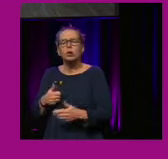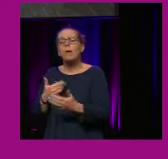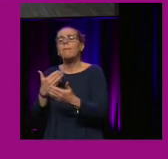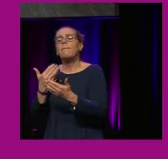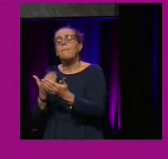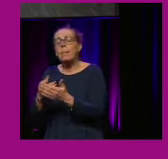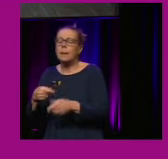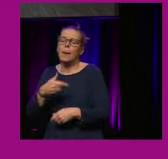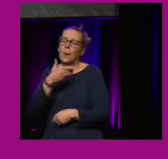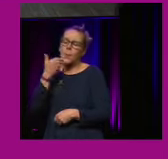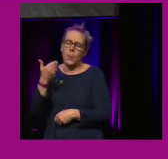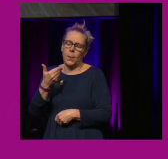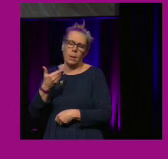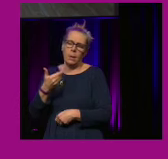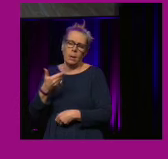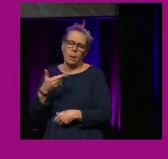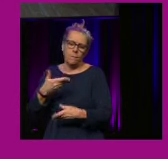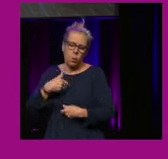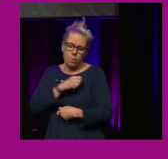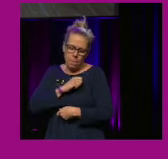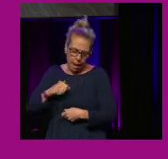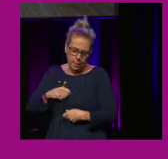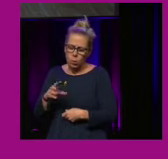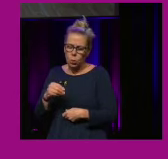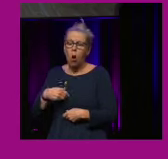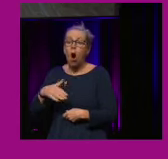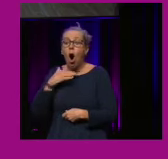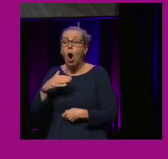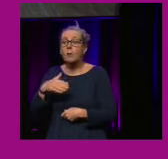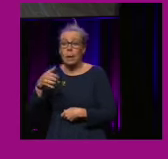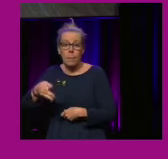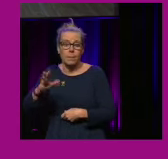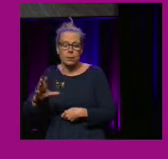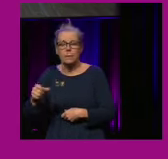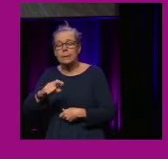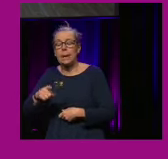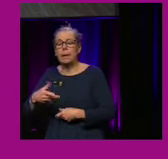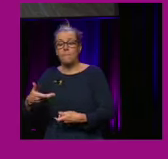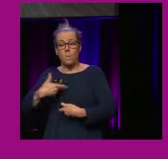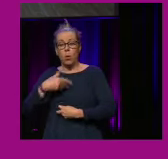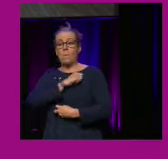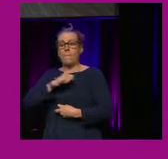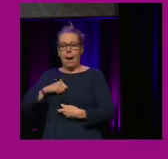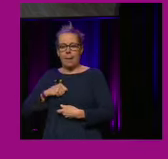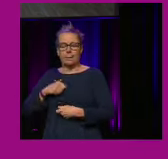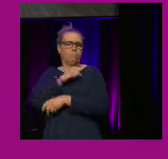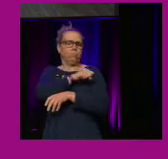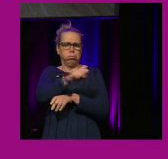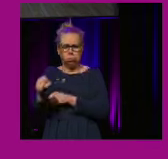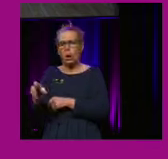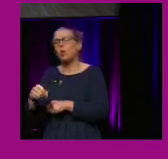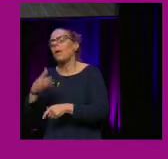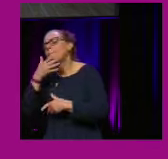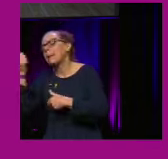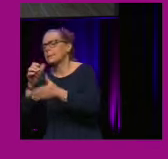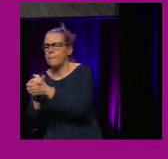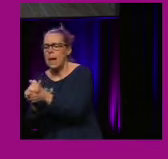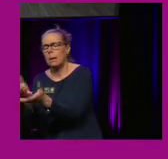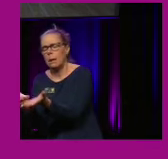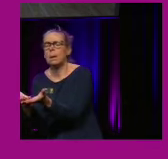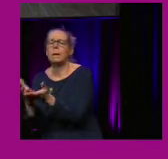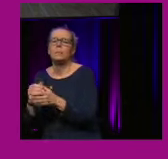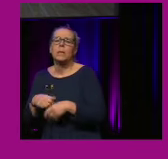fått makten, då hatar man public service. Men så fort man har kommit till makten, då är public service den bästa vännen. Och sånt där, kritiken